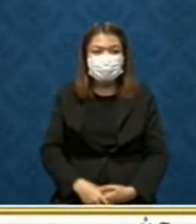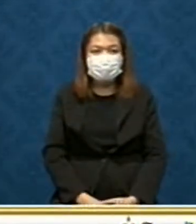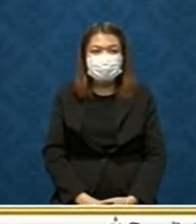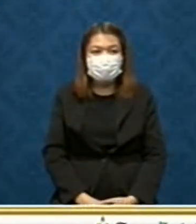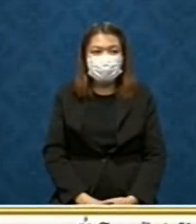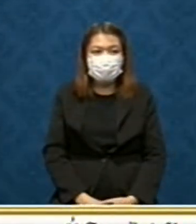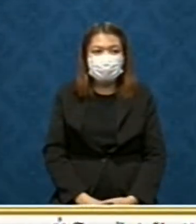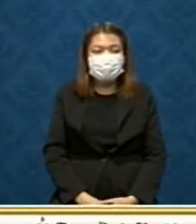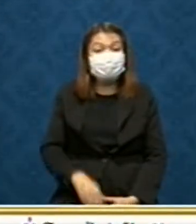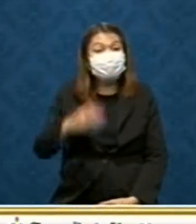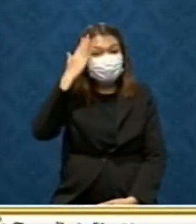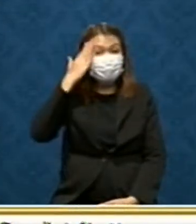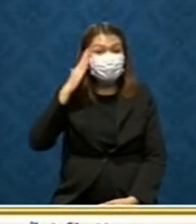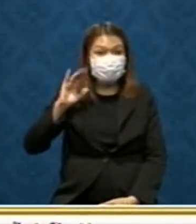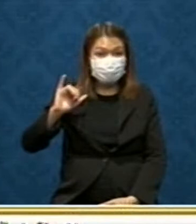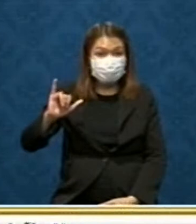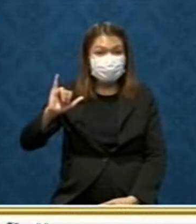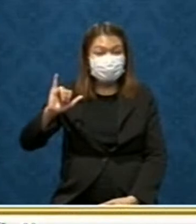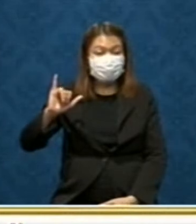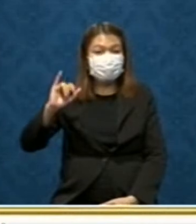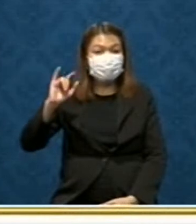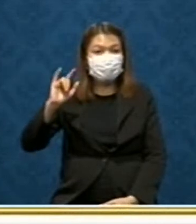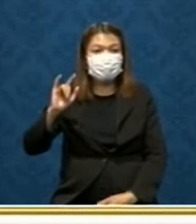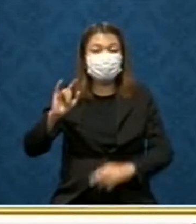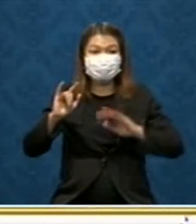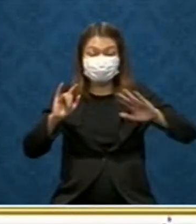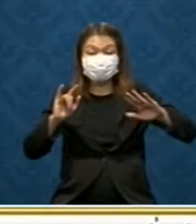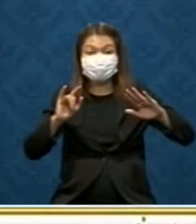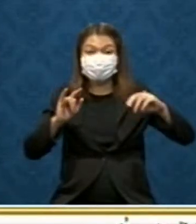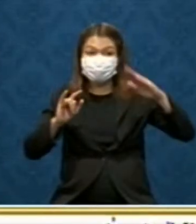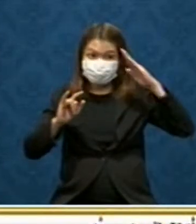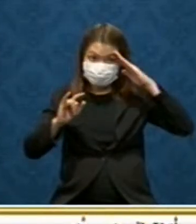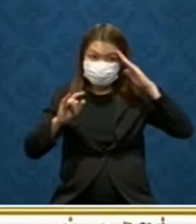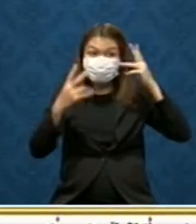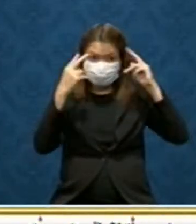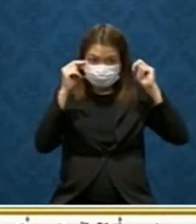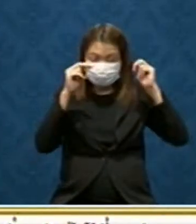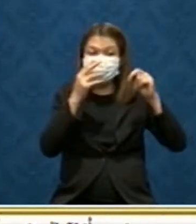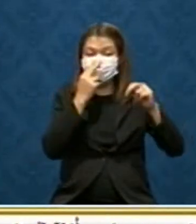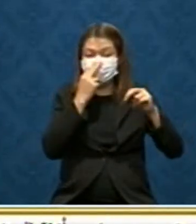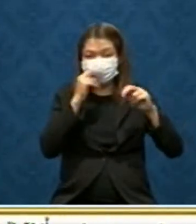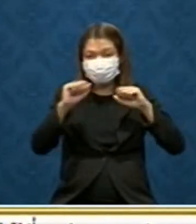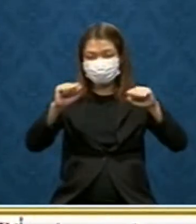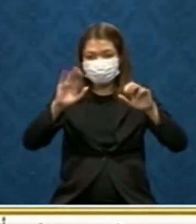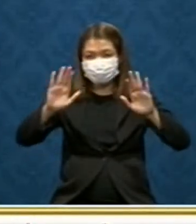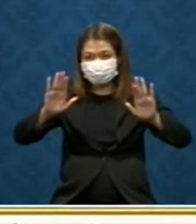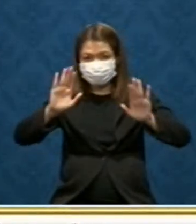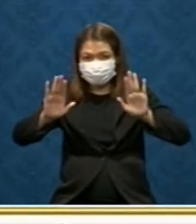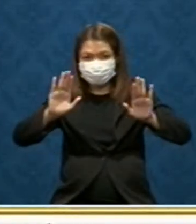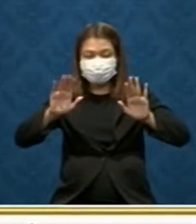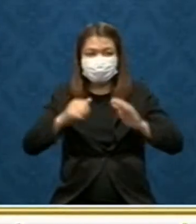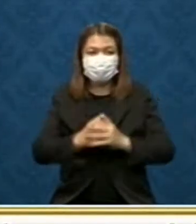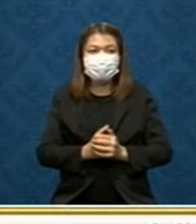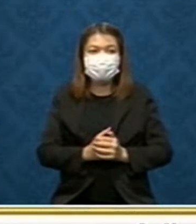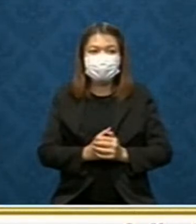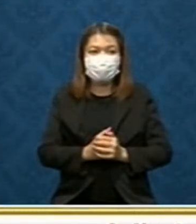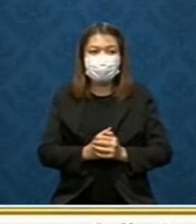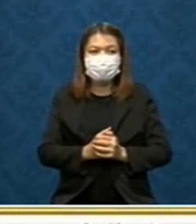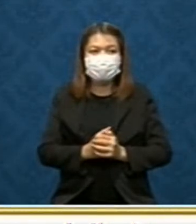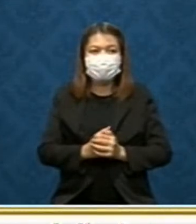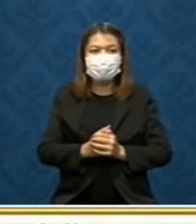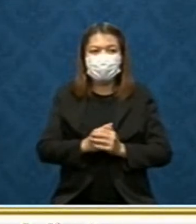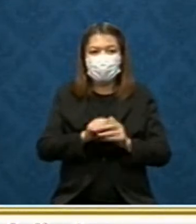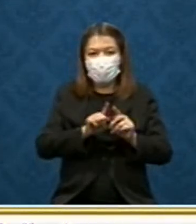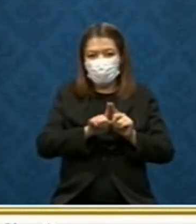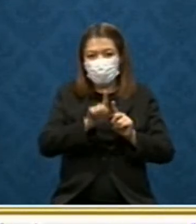รธบานคยิงรักข ขวามืคประยุด ก็ดูกาฟครับตอนกย่งรกข เกรบบพงสูงขึ